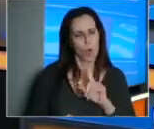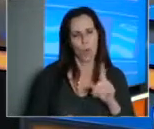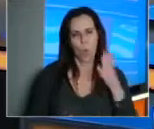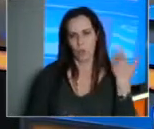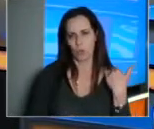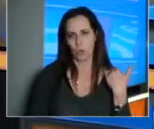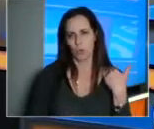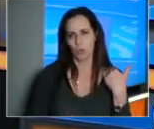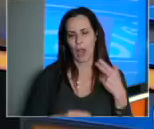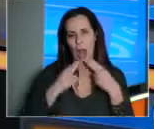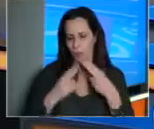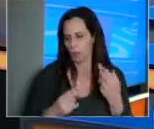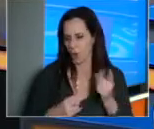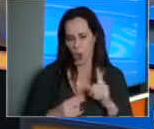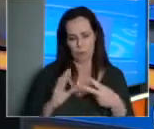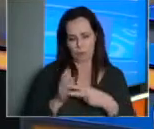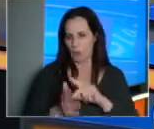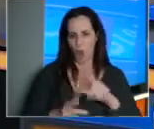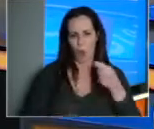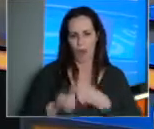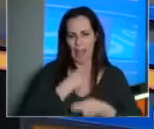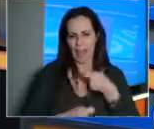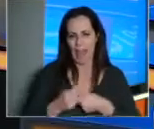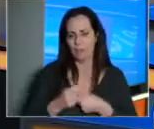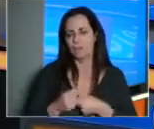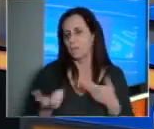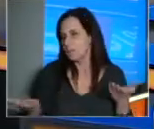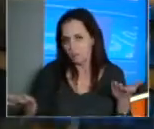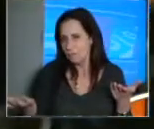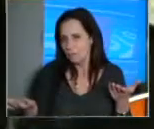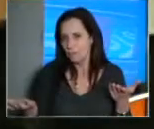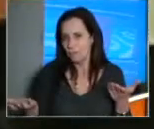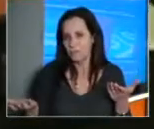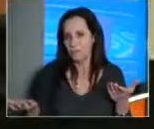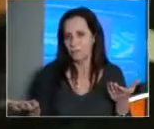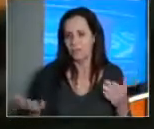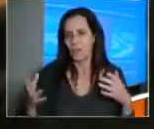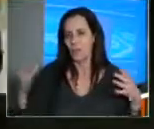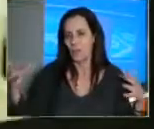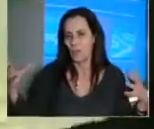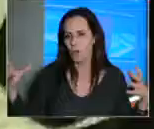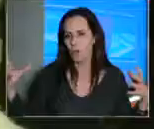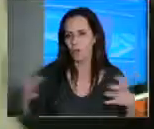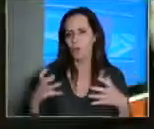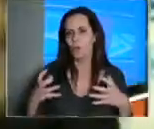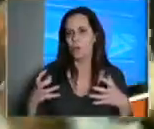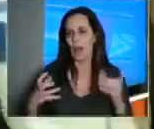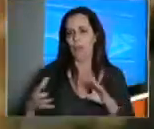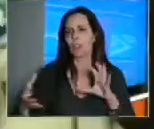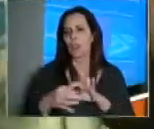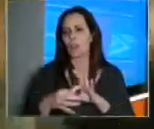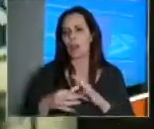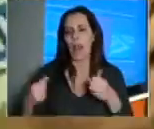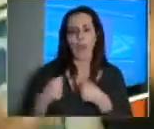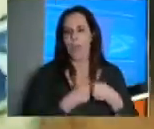היו על פתרונות, לא מדיניים, לא כלכליים, אלא על קבוצות השייכות, אלא